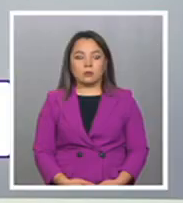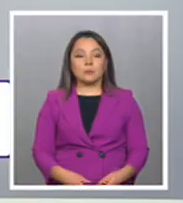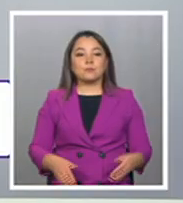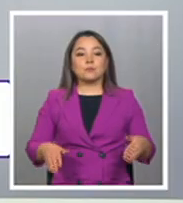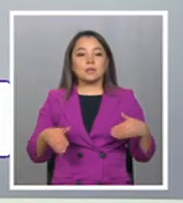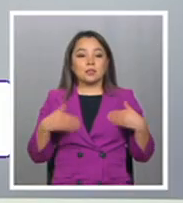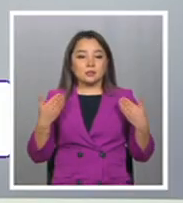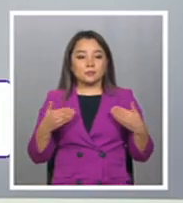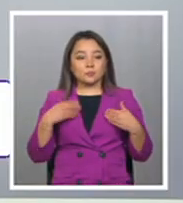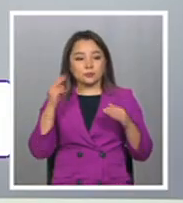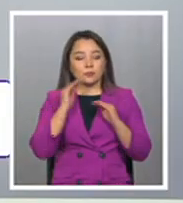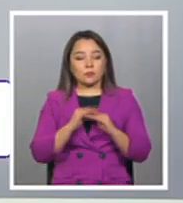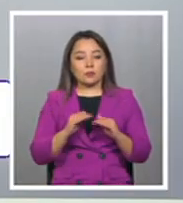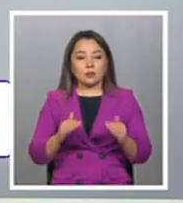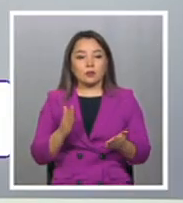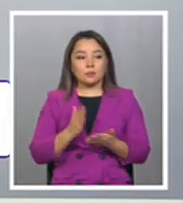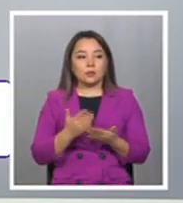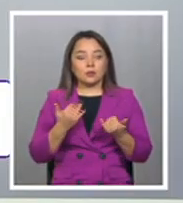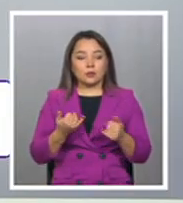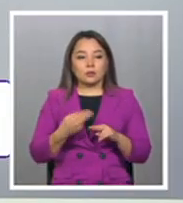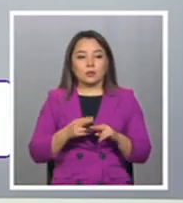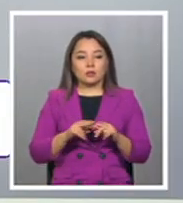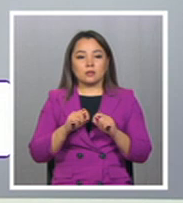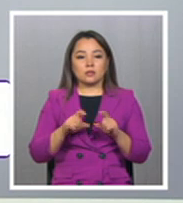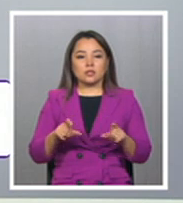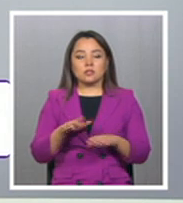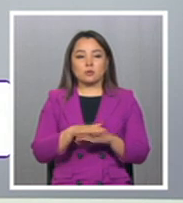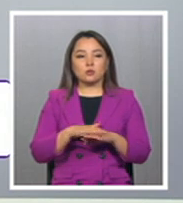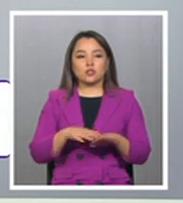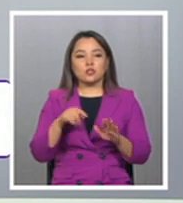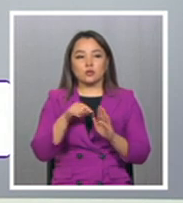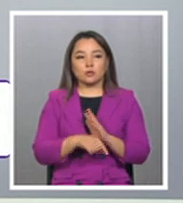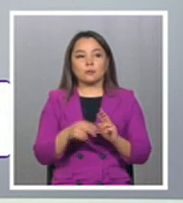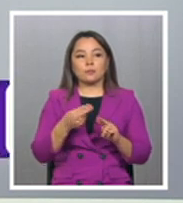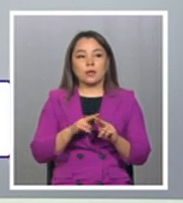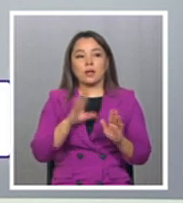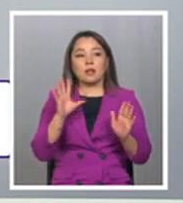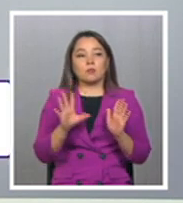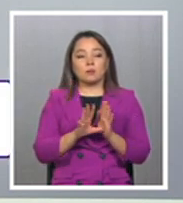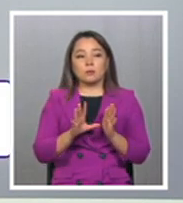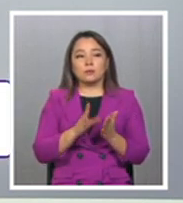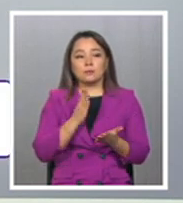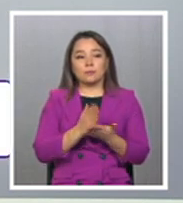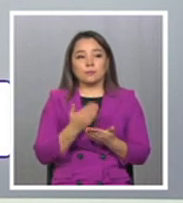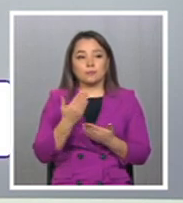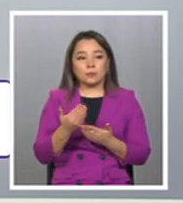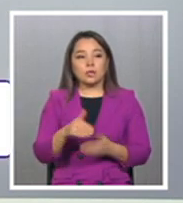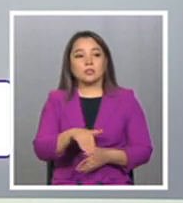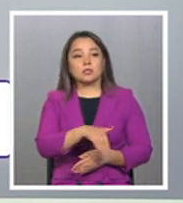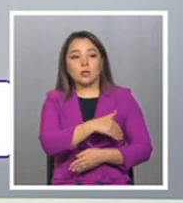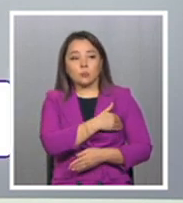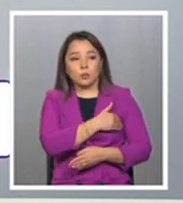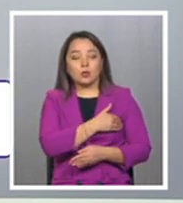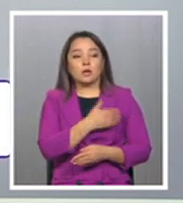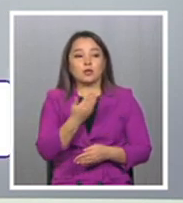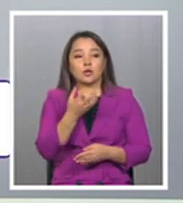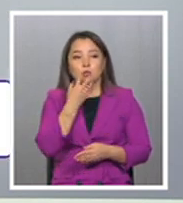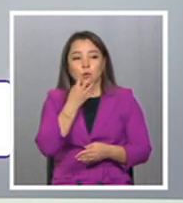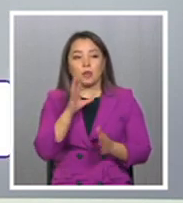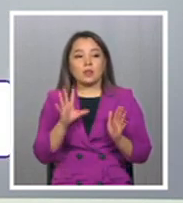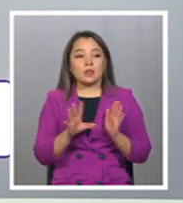Сәлеметсіздер ме, оқушылар. Бүгінгі өтетін тақырыбымыз энергия түрлері, температура және